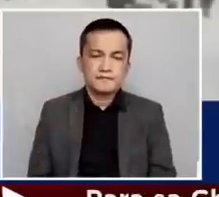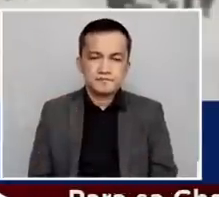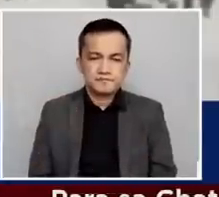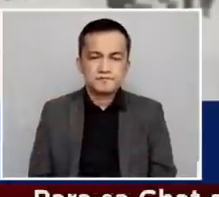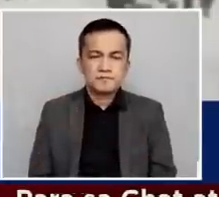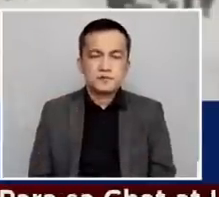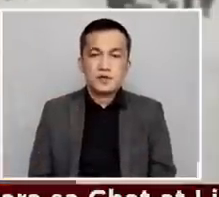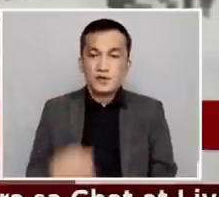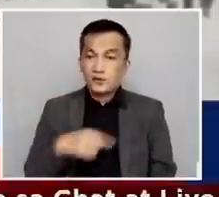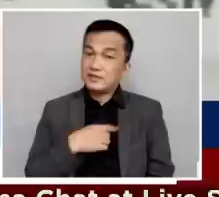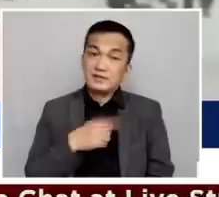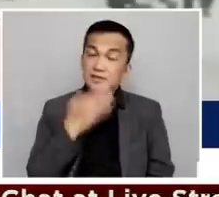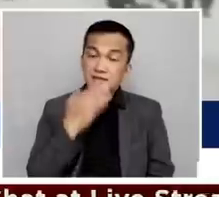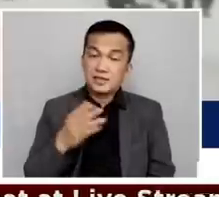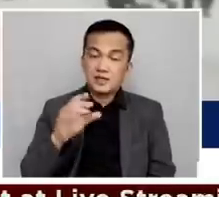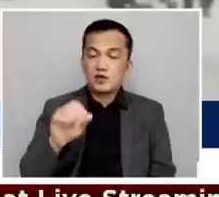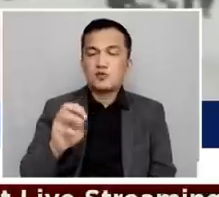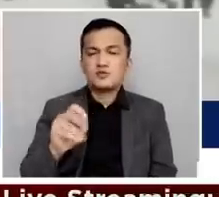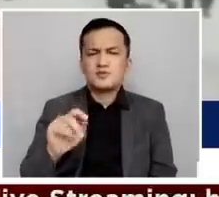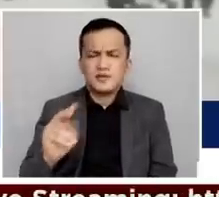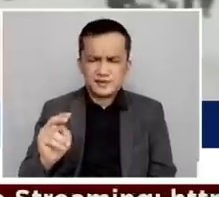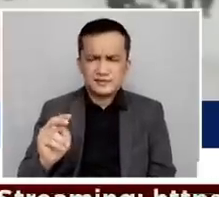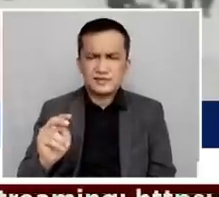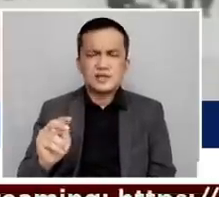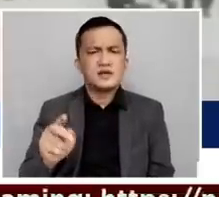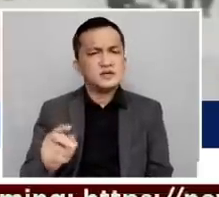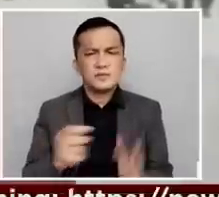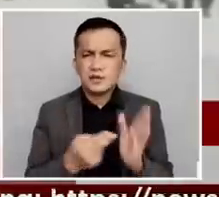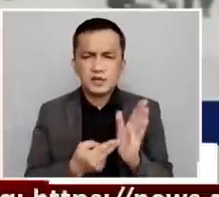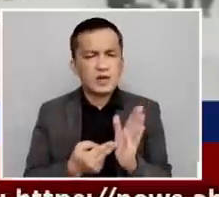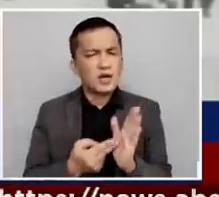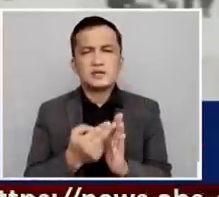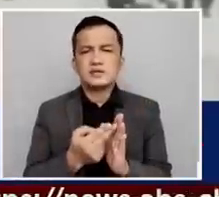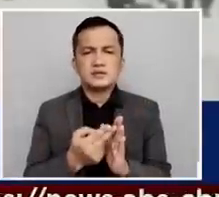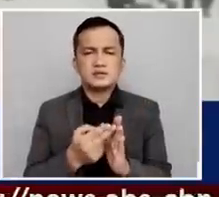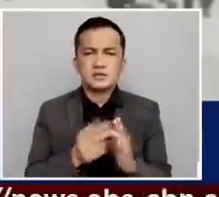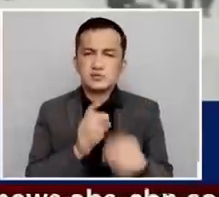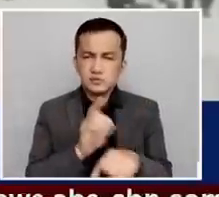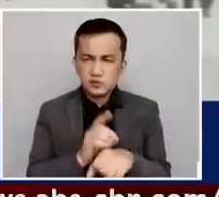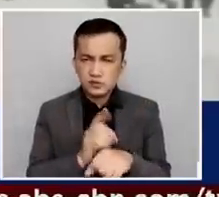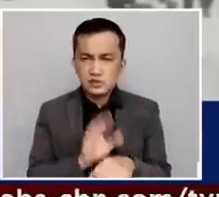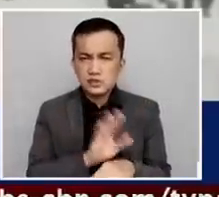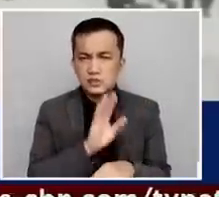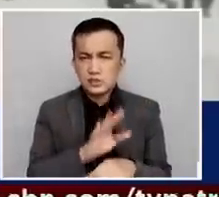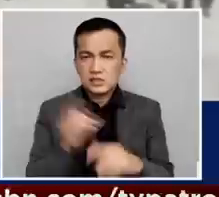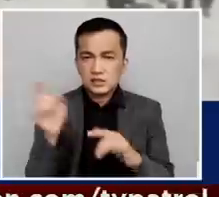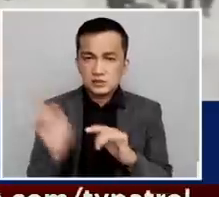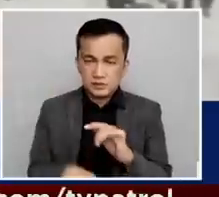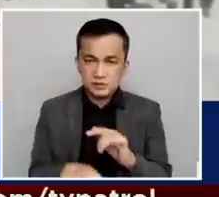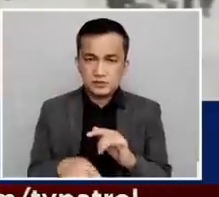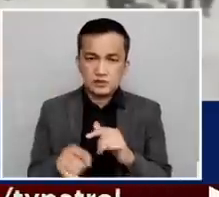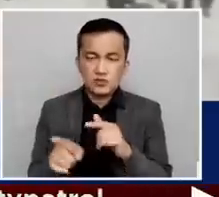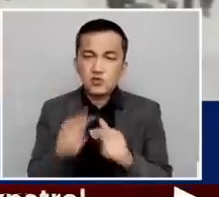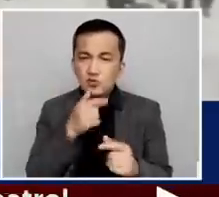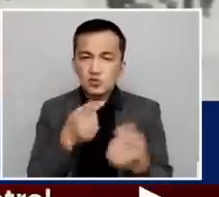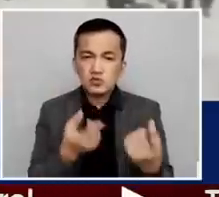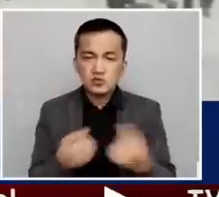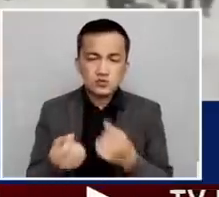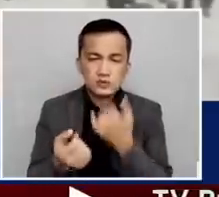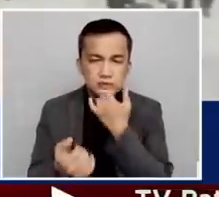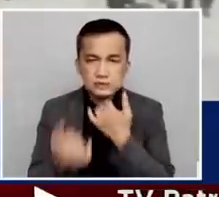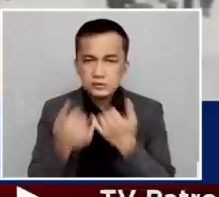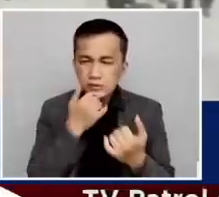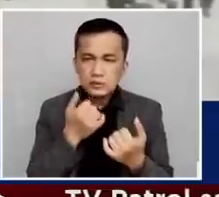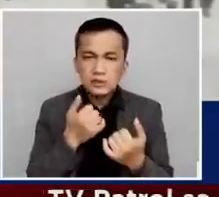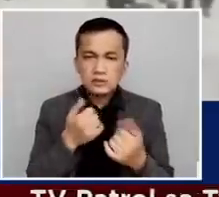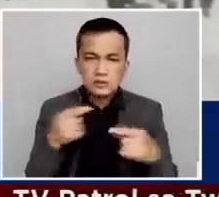Nagpapasalamat tayo sa Ombudsman sa pagiging tapat nito sa mandato na papanagutin ang mga gumagawa ng masama at